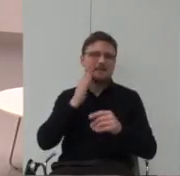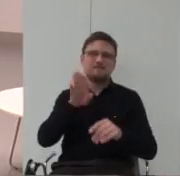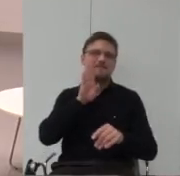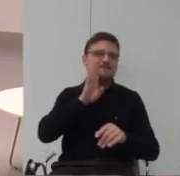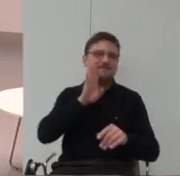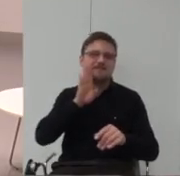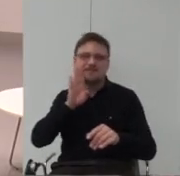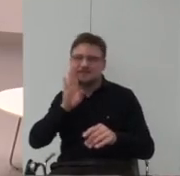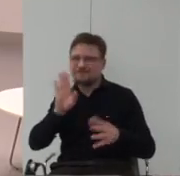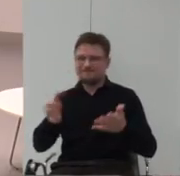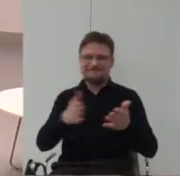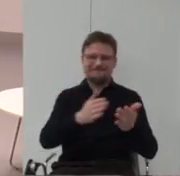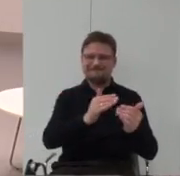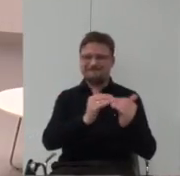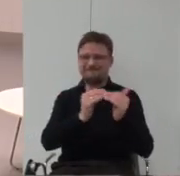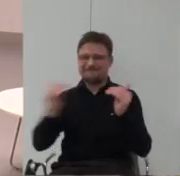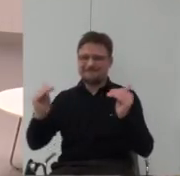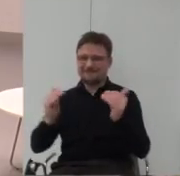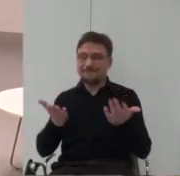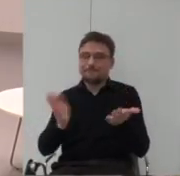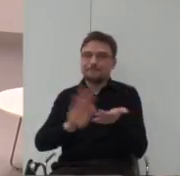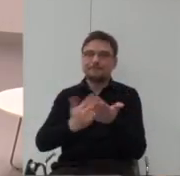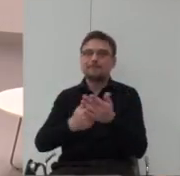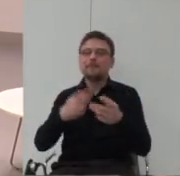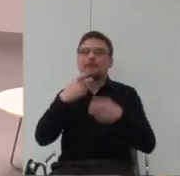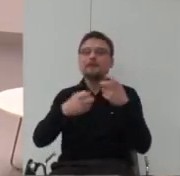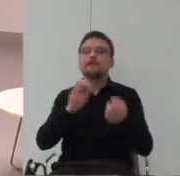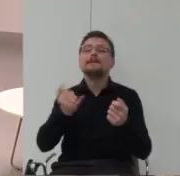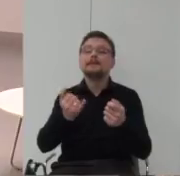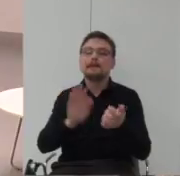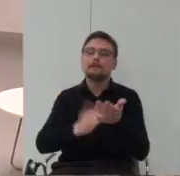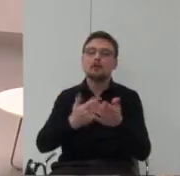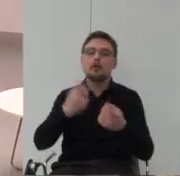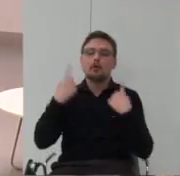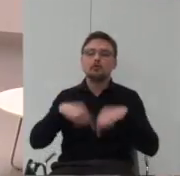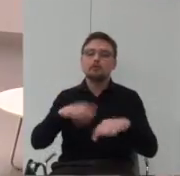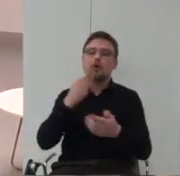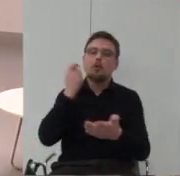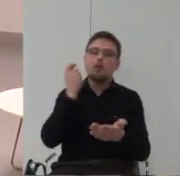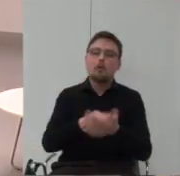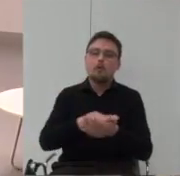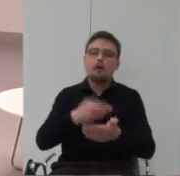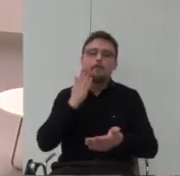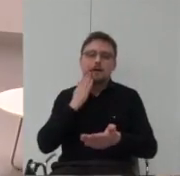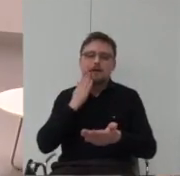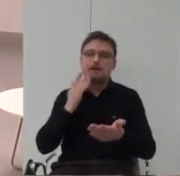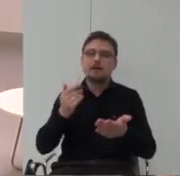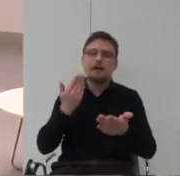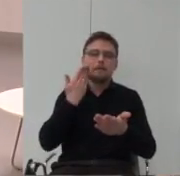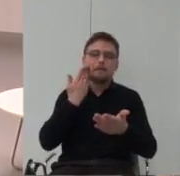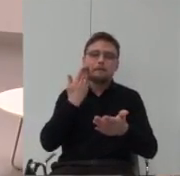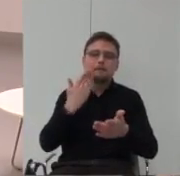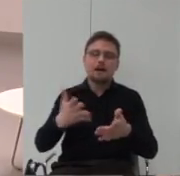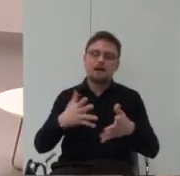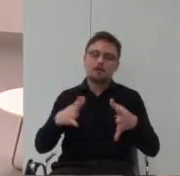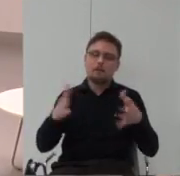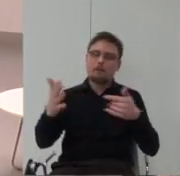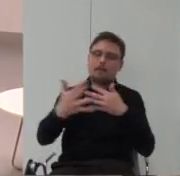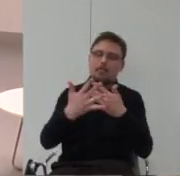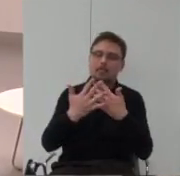ale jest to oferta bardzo monotonna i która generuje problemy, na przykład związane z tym, że mieszkańcy,